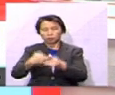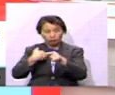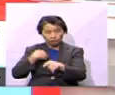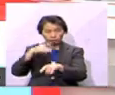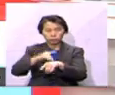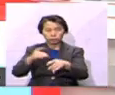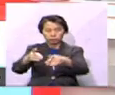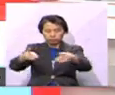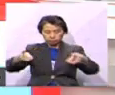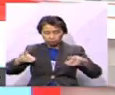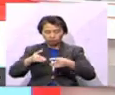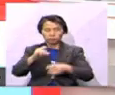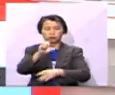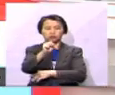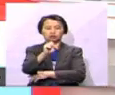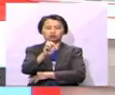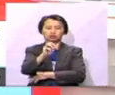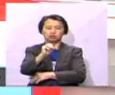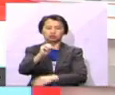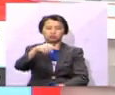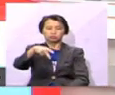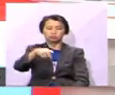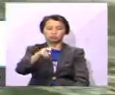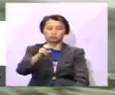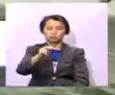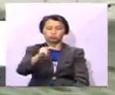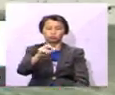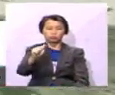di daerah Semporna.